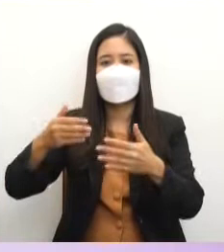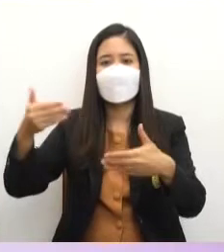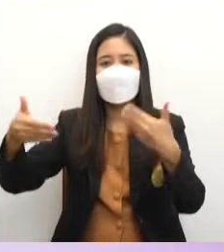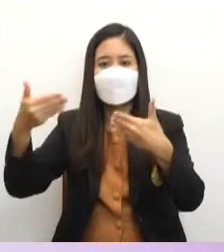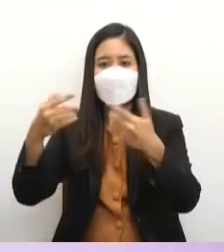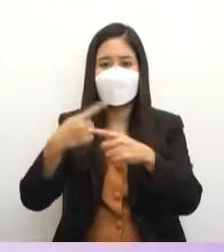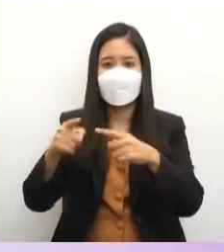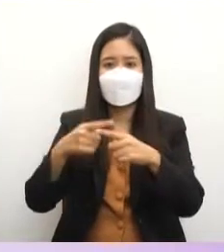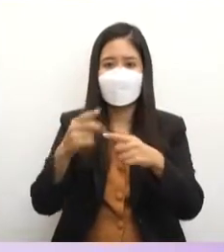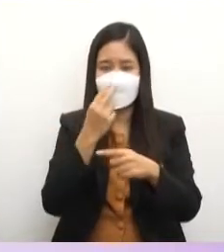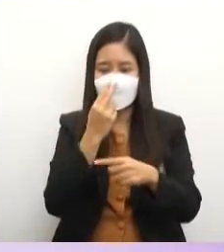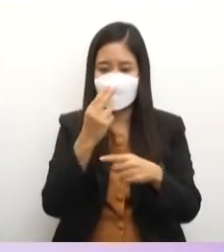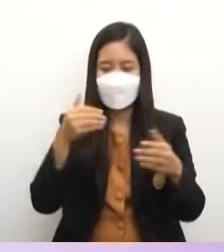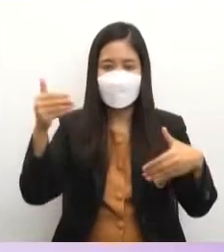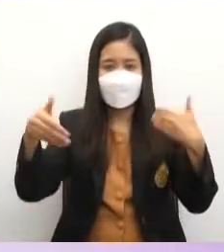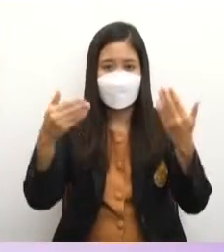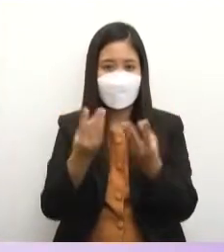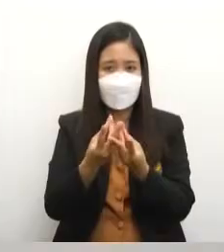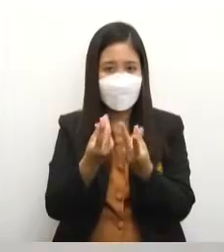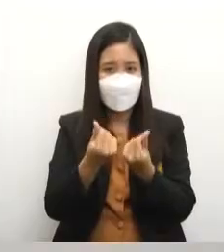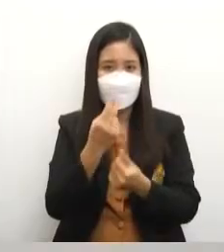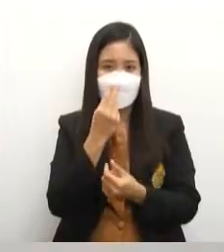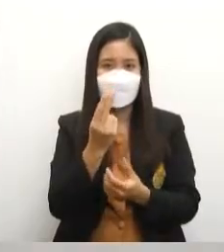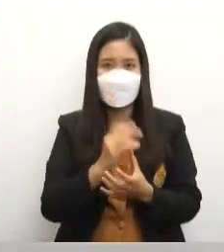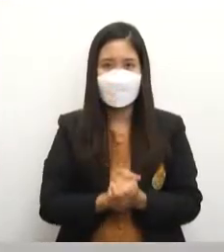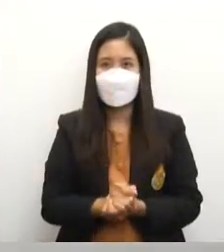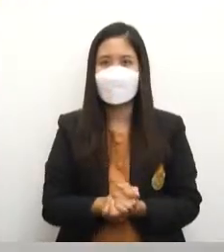หล่านี้ท่านก็จะได้พบรายละเอียดต่างๆต่อไปครับ